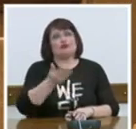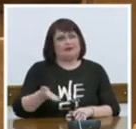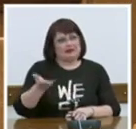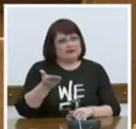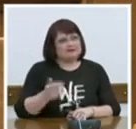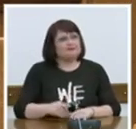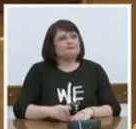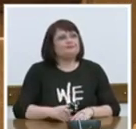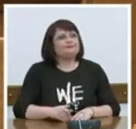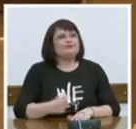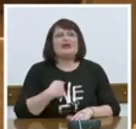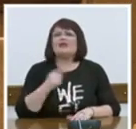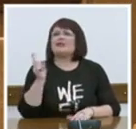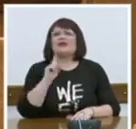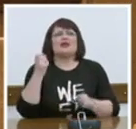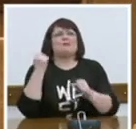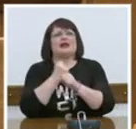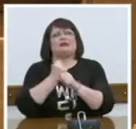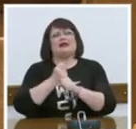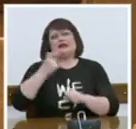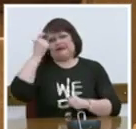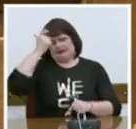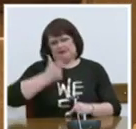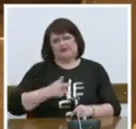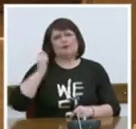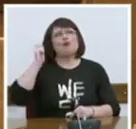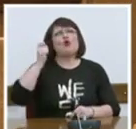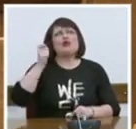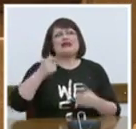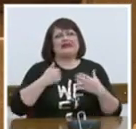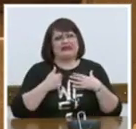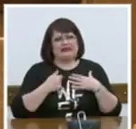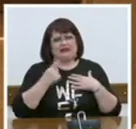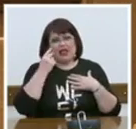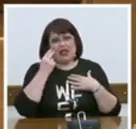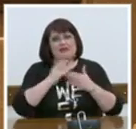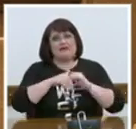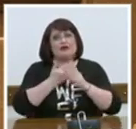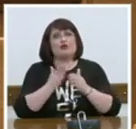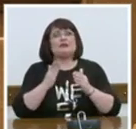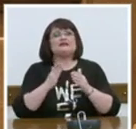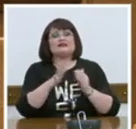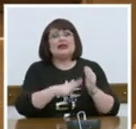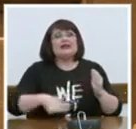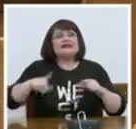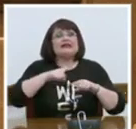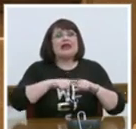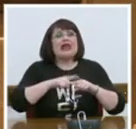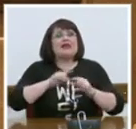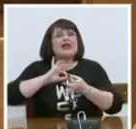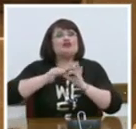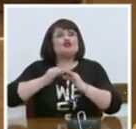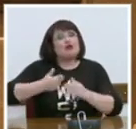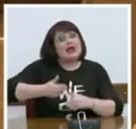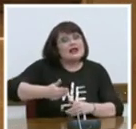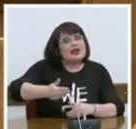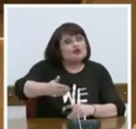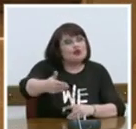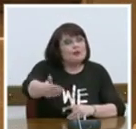δεν είμαστε επαγγελματίες πολιτικοί. Κοιτάμε την πατρίδα μας με όρους ιστορικού μέλλοντος και όχι με